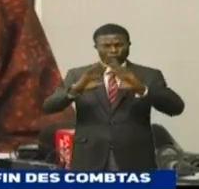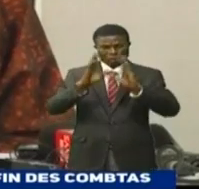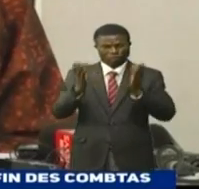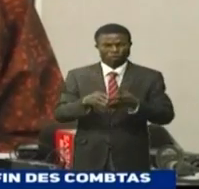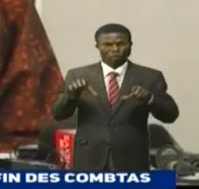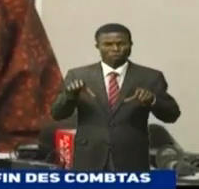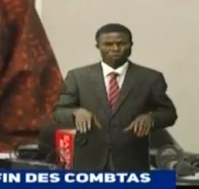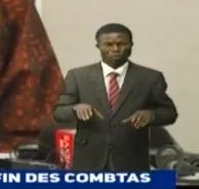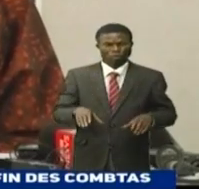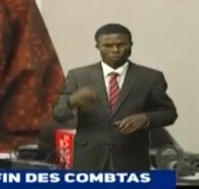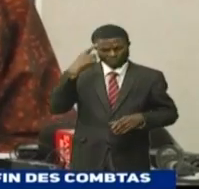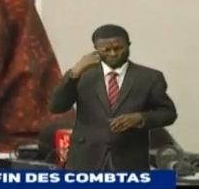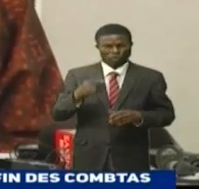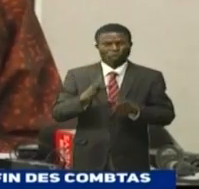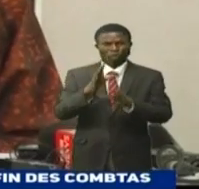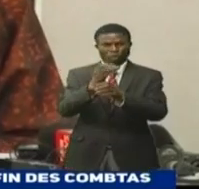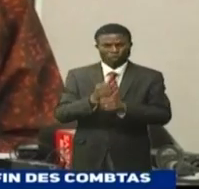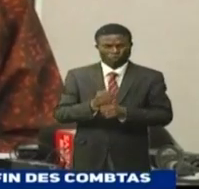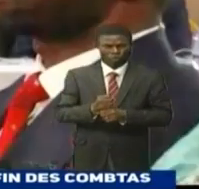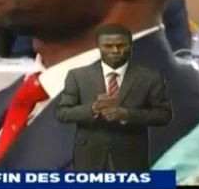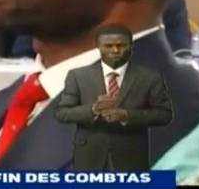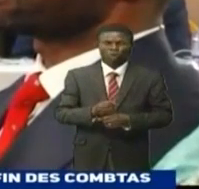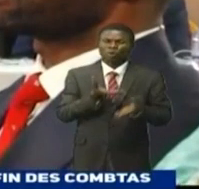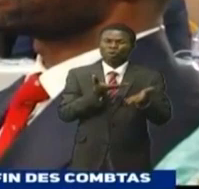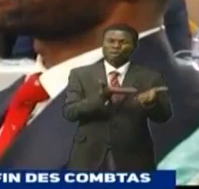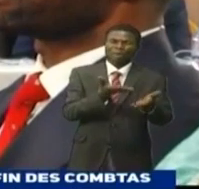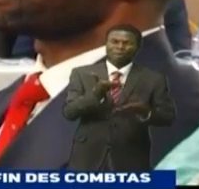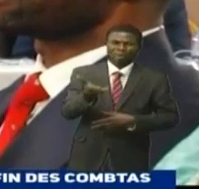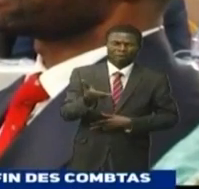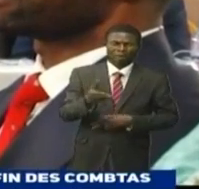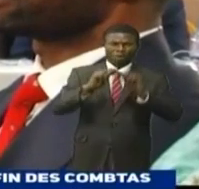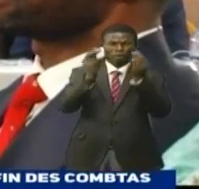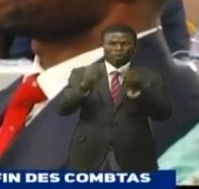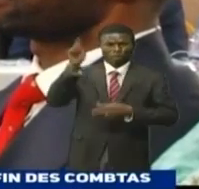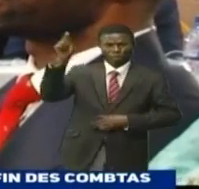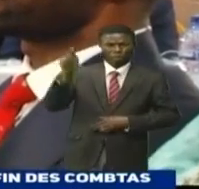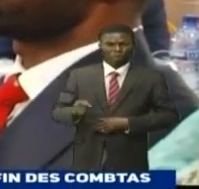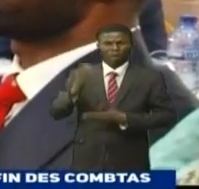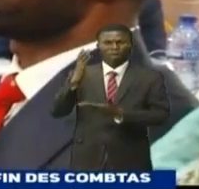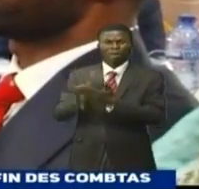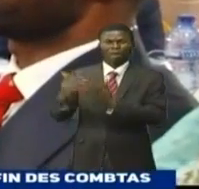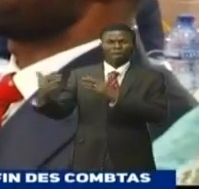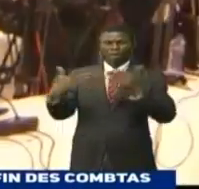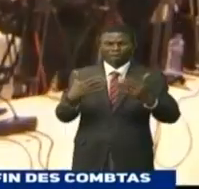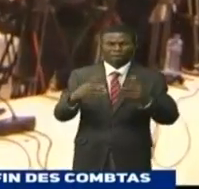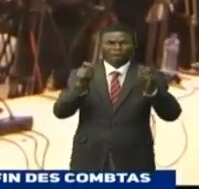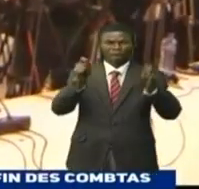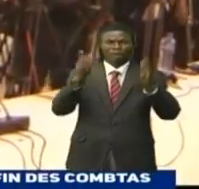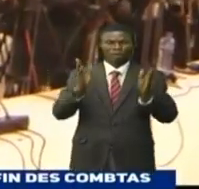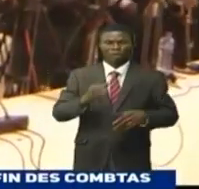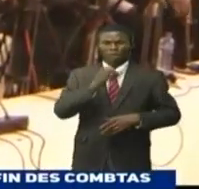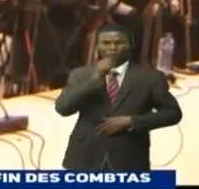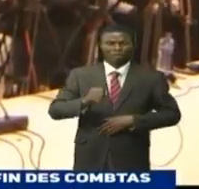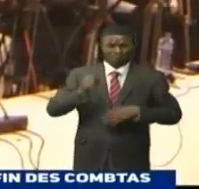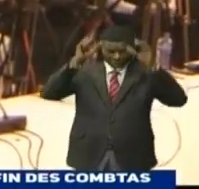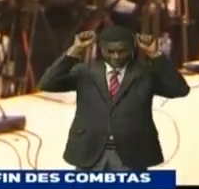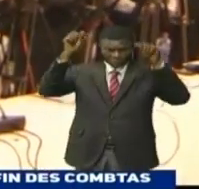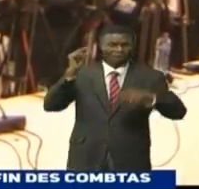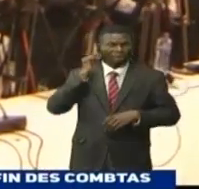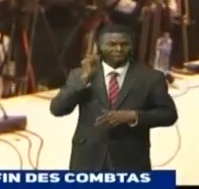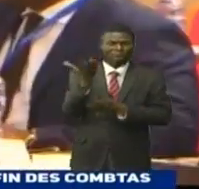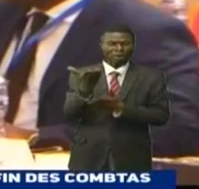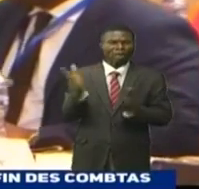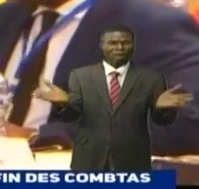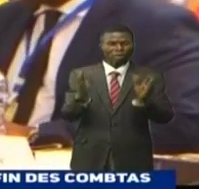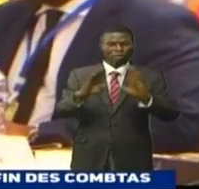pour atteindre cet assistance au groupe armé et ont déposé les arbres et aux médias l'ex-président Kenya a exhorté ces derniers